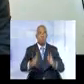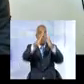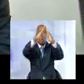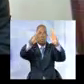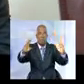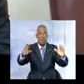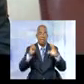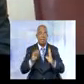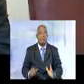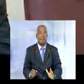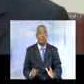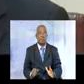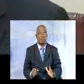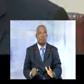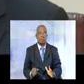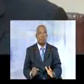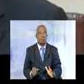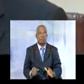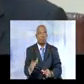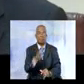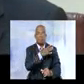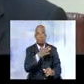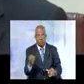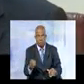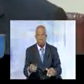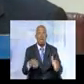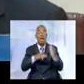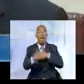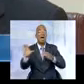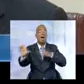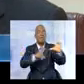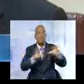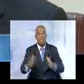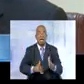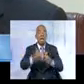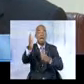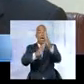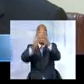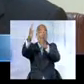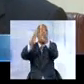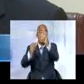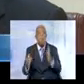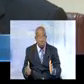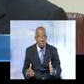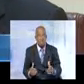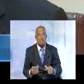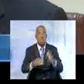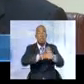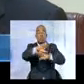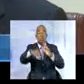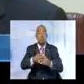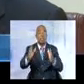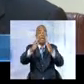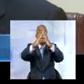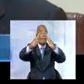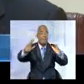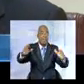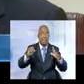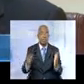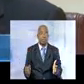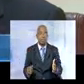niveau d'intervention est connu. En exécution de la vision du chef de l'État et des stratégies définies par le gouvernement à travers le ministère de